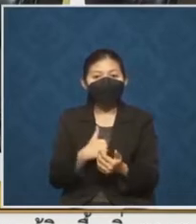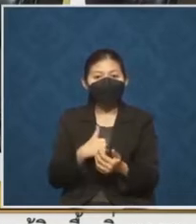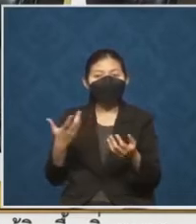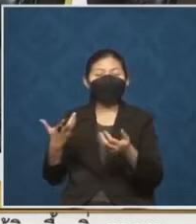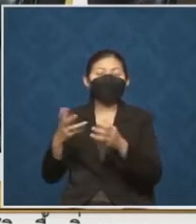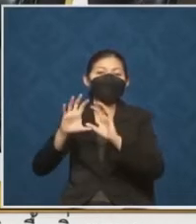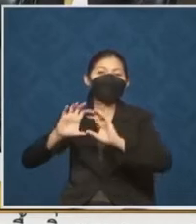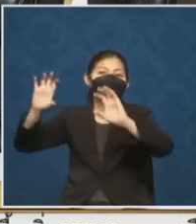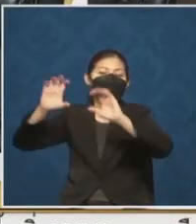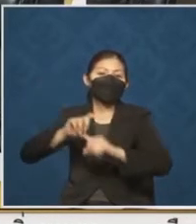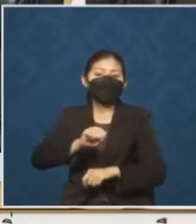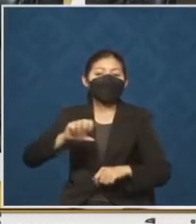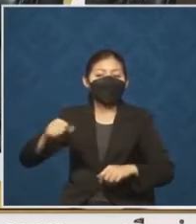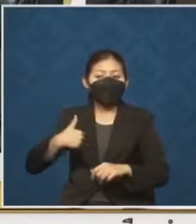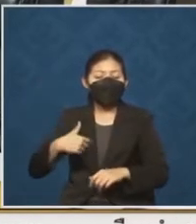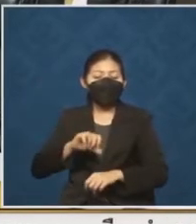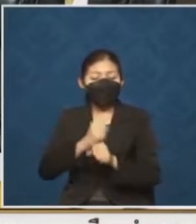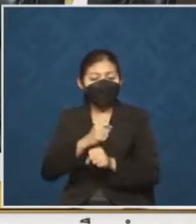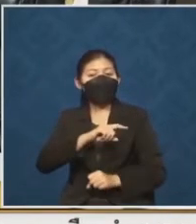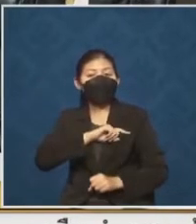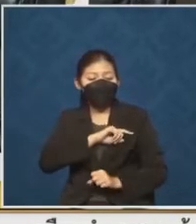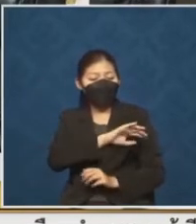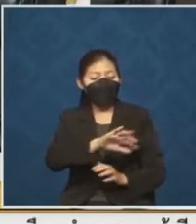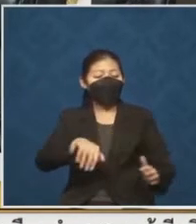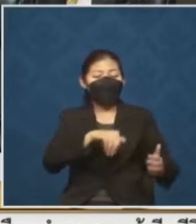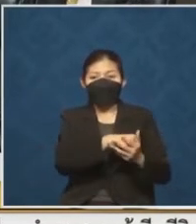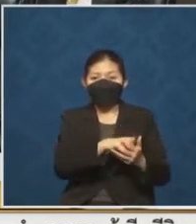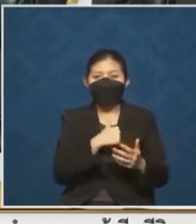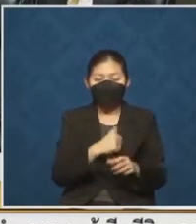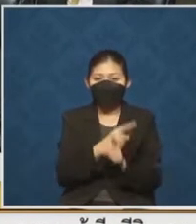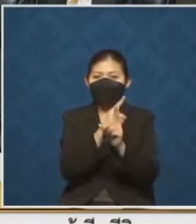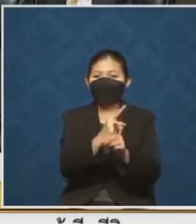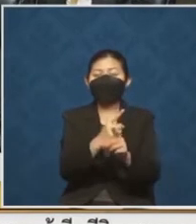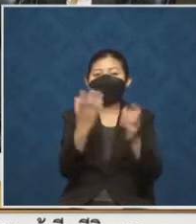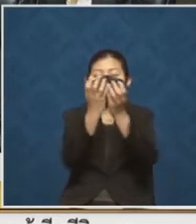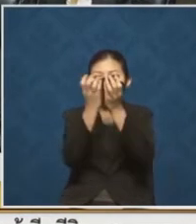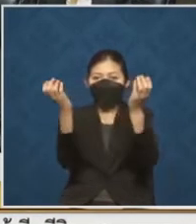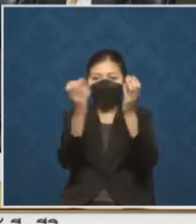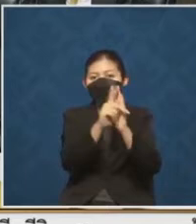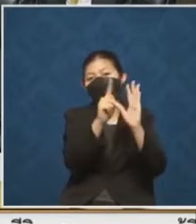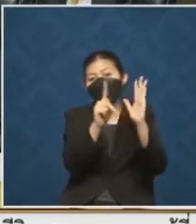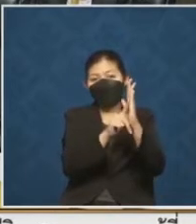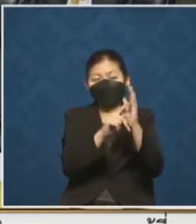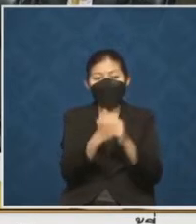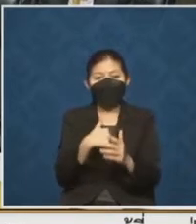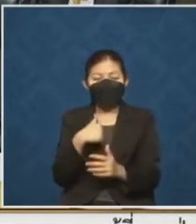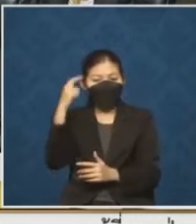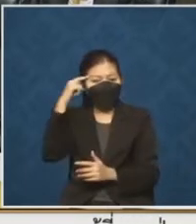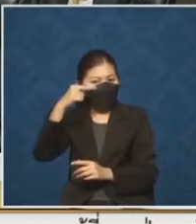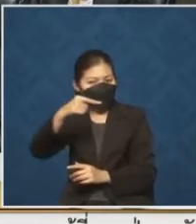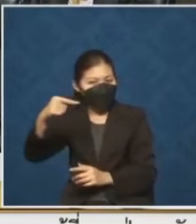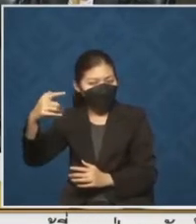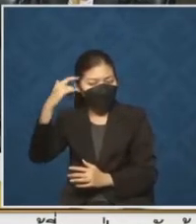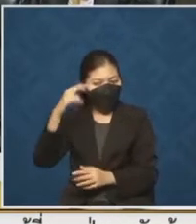มือสังคมปั่นป่วนวุ่นวายไปทั้งหมดนะครับผมเองกราบเรียนท่านมาทานไปยังเพื่อน